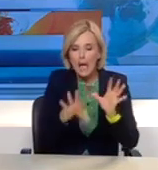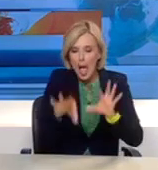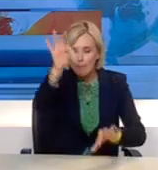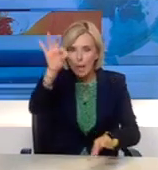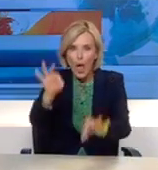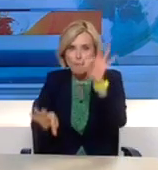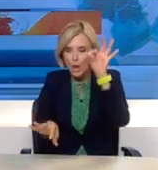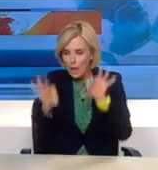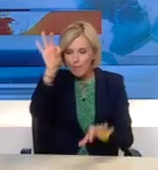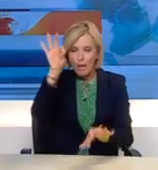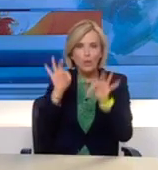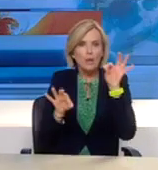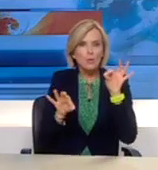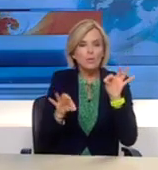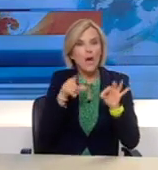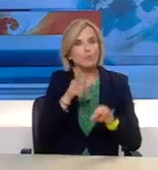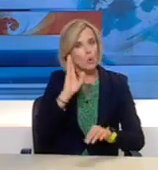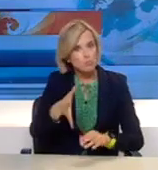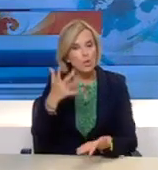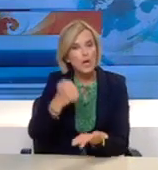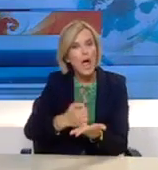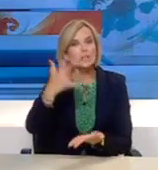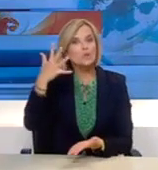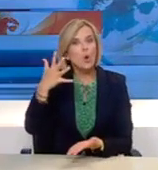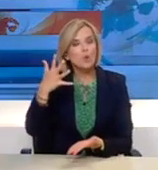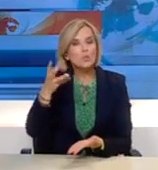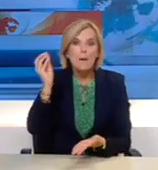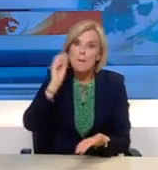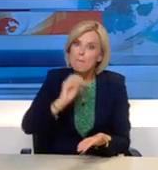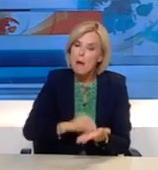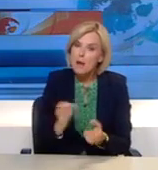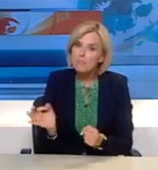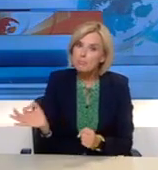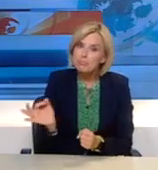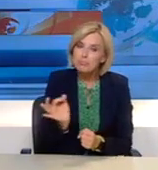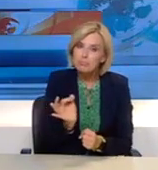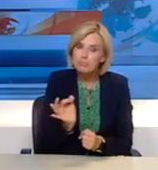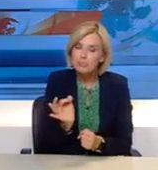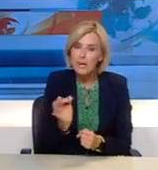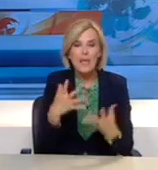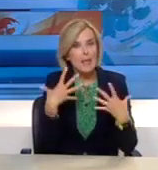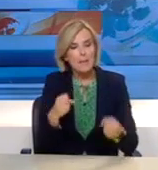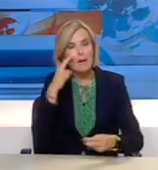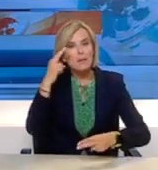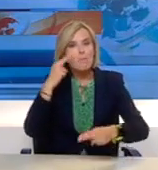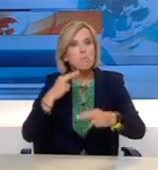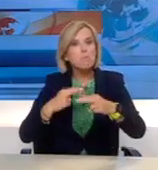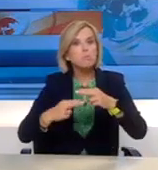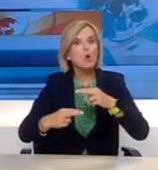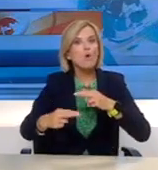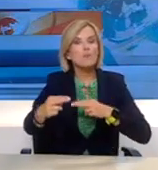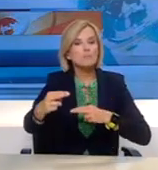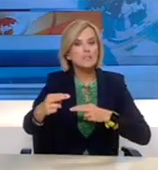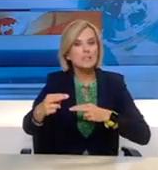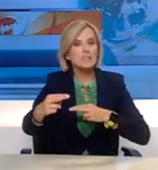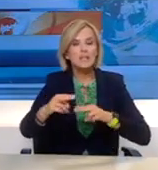τη δυνατότητα να αξιολογηθεί σε ικανό χρόνο η πιθανότητα αναζωπήρωσης της επιδημίας? Θα υπάρξει πρόβλεψη να αποζημιώνεται η